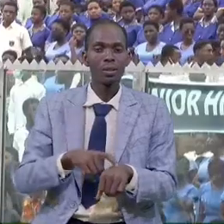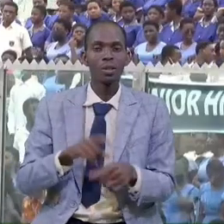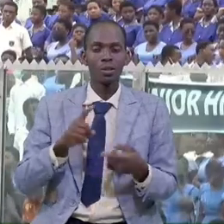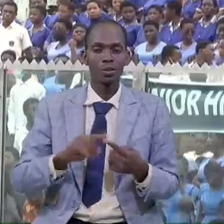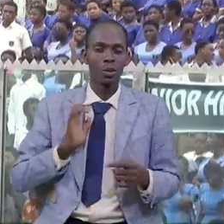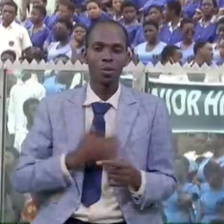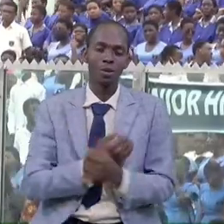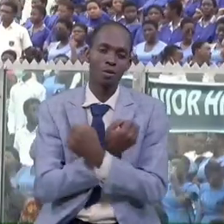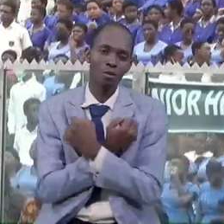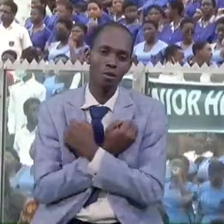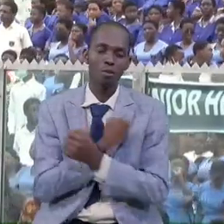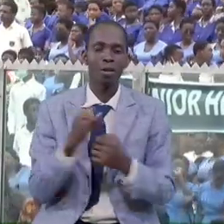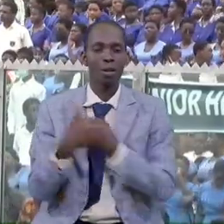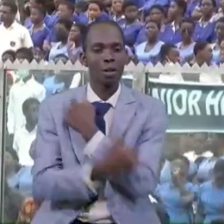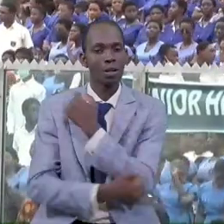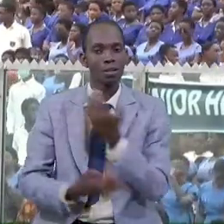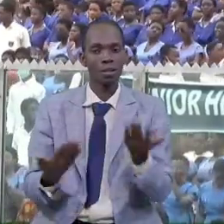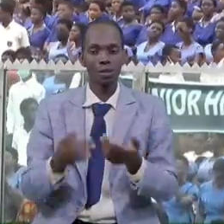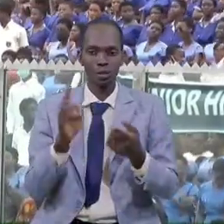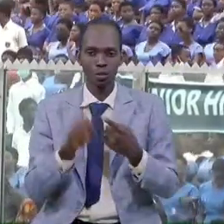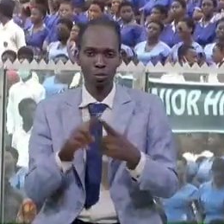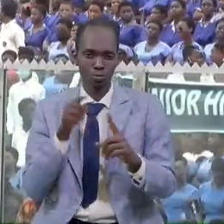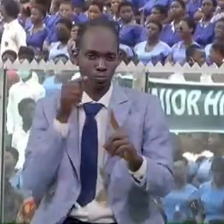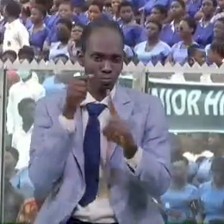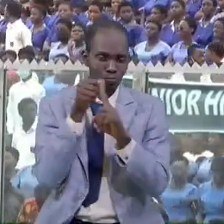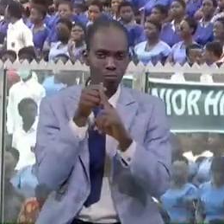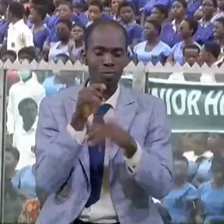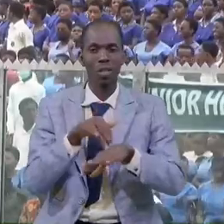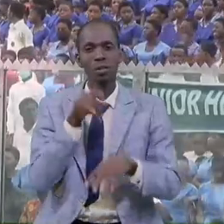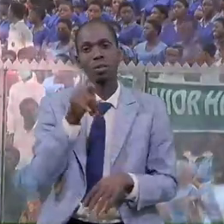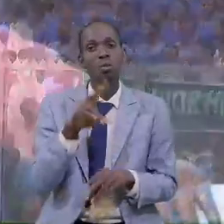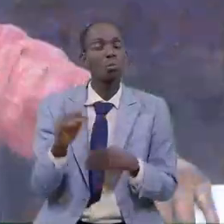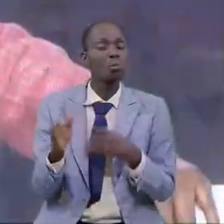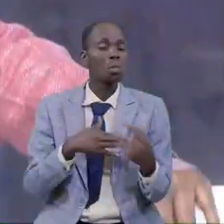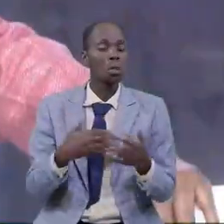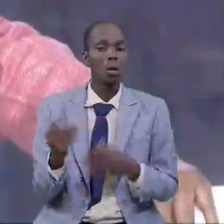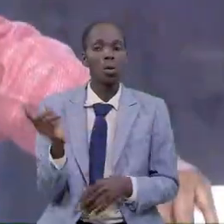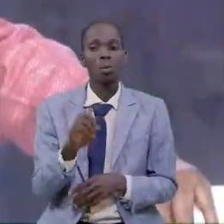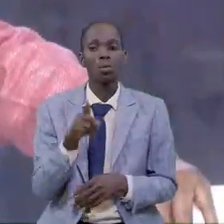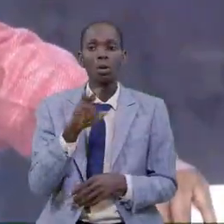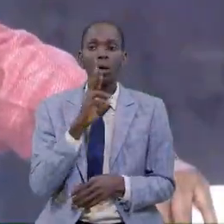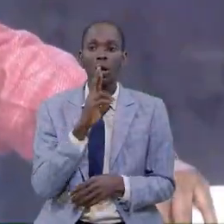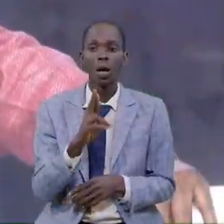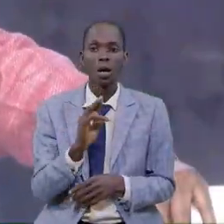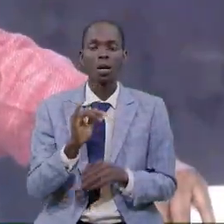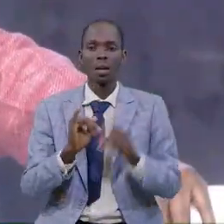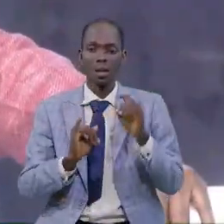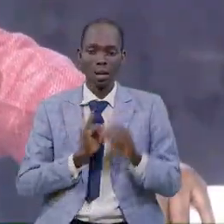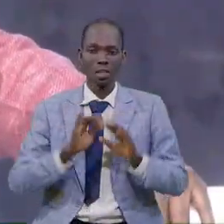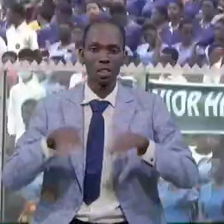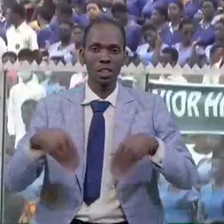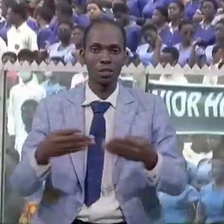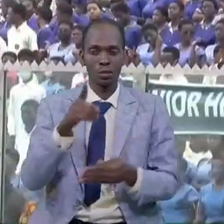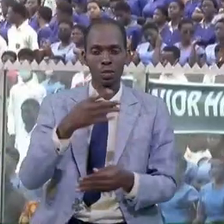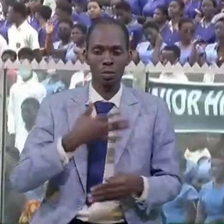bien-aimé pour t'avoir, et peu importe là où tu es, je te donne ma main et pour te